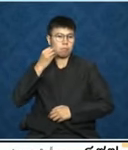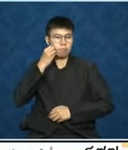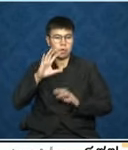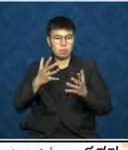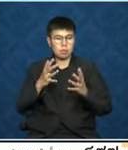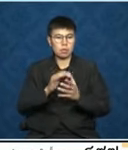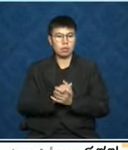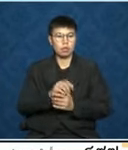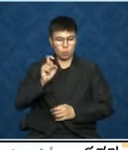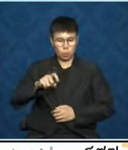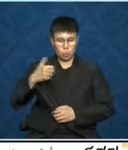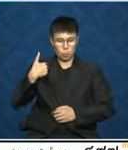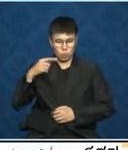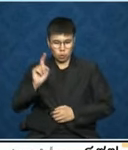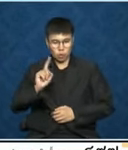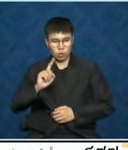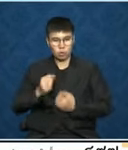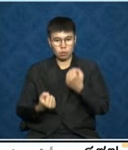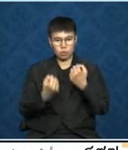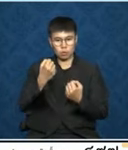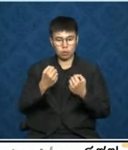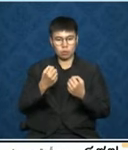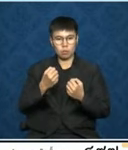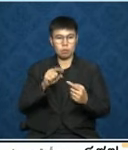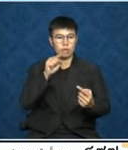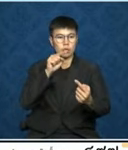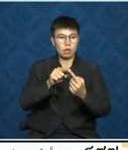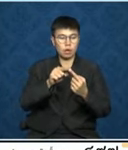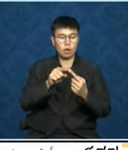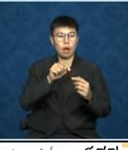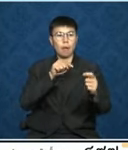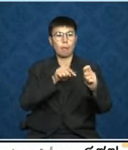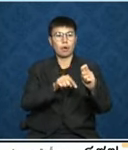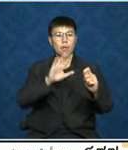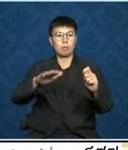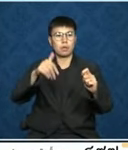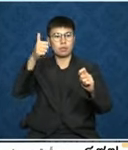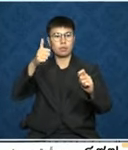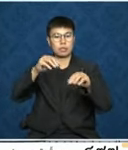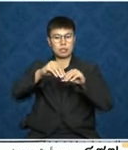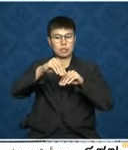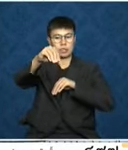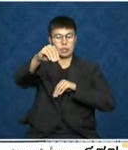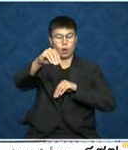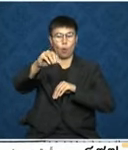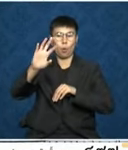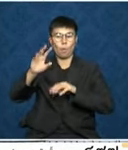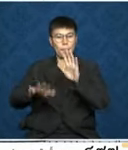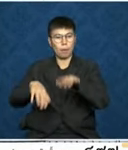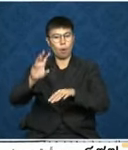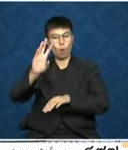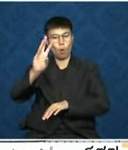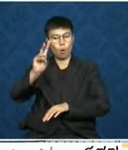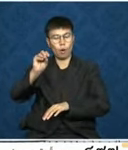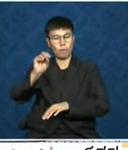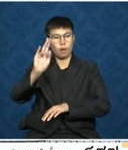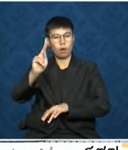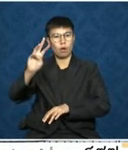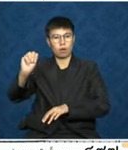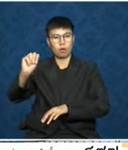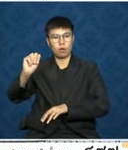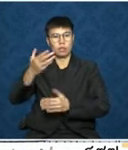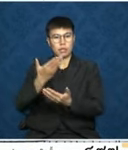ป่วยไปโรคตตนั้นต้องเดินทางไปฟอกไตในอำเภอเมืองครับซึ่งห่างจากอำเภอจักราชไปประมาณ 60กลนะครับค่าใช้จ่ายไปกลับก็